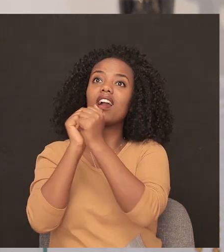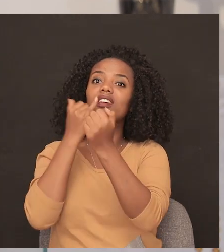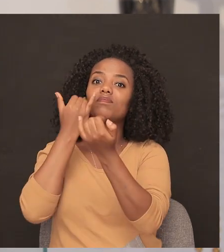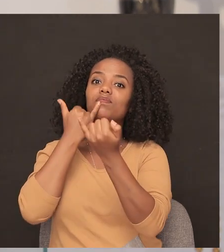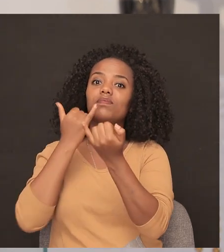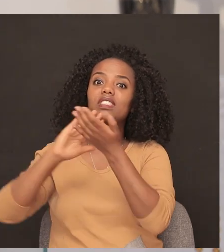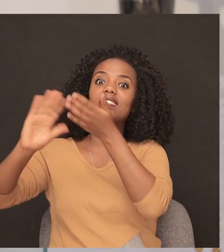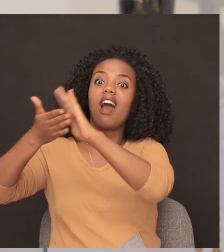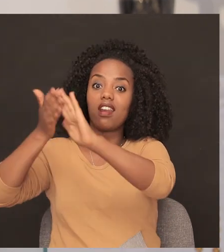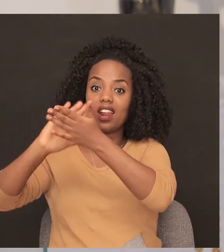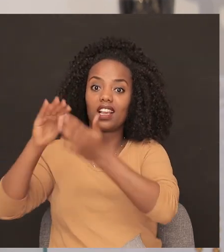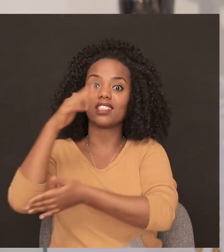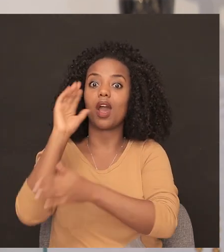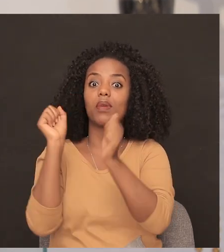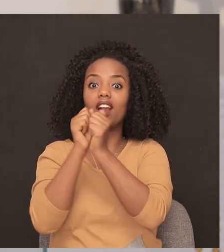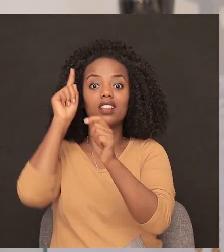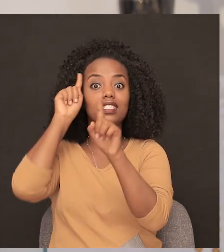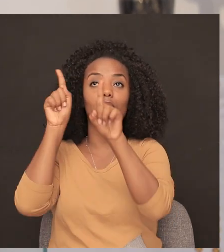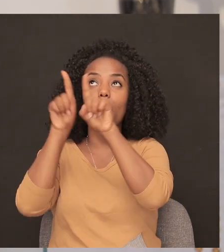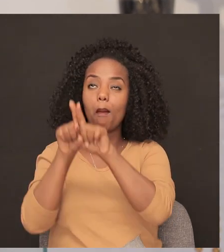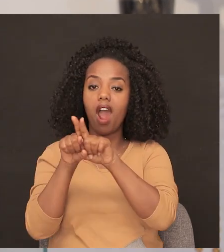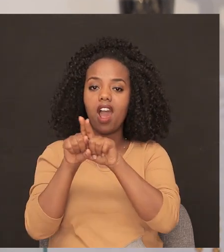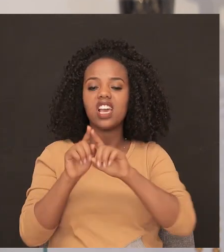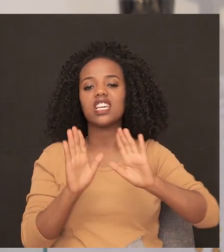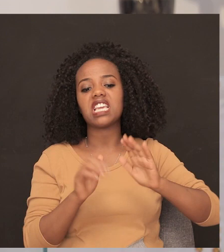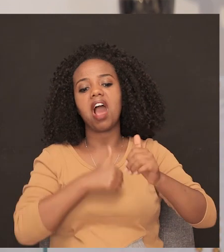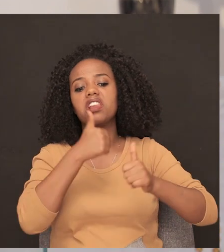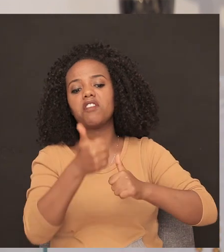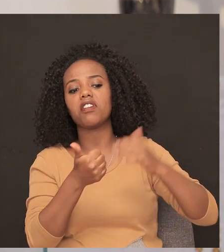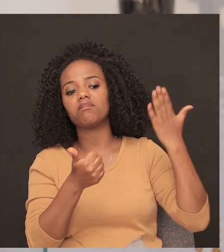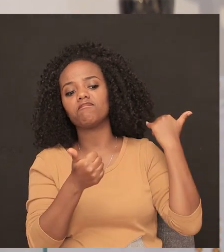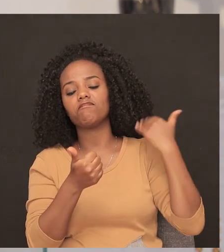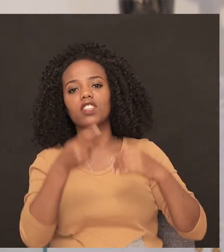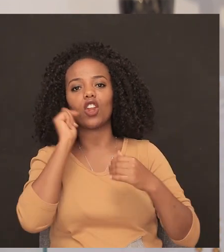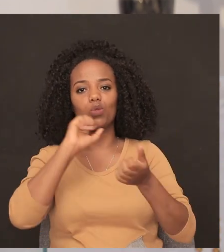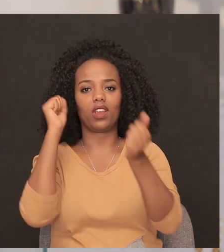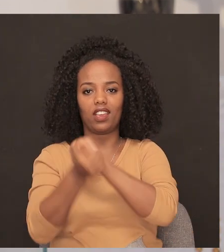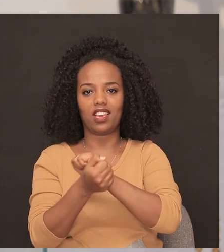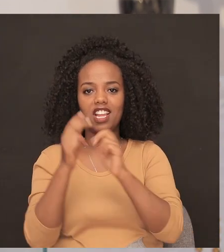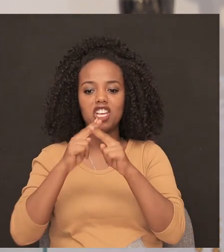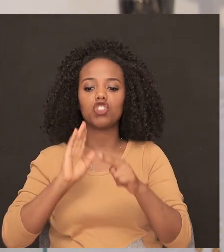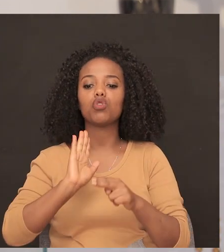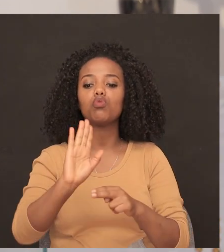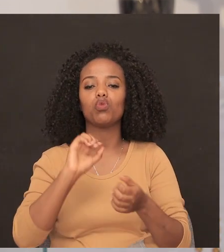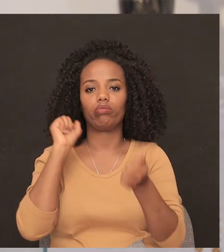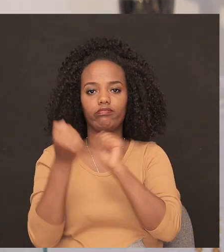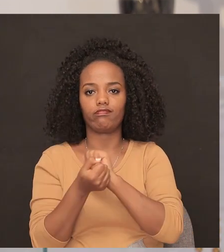ሲታረቅ፣ ከእግዚአብሔር ጋር ሲስማማ ያለፈ ታሪኩ ሁሉ ተለወጠ። ስሙ